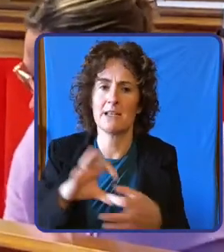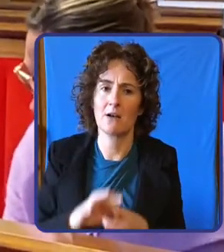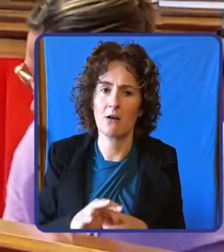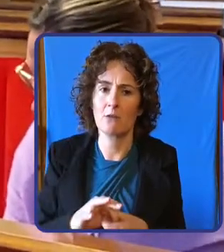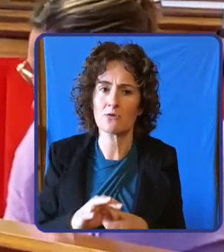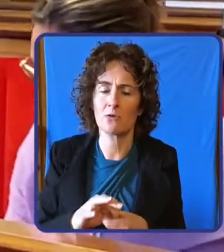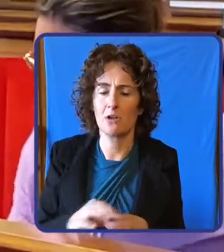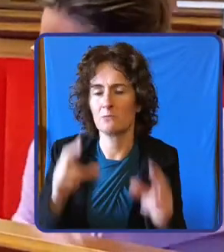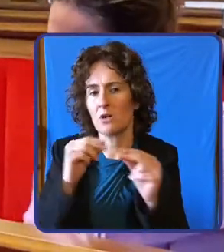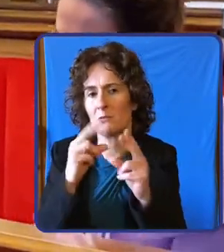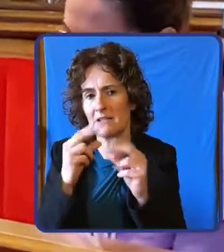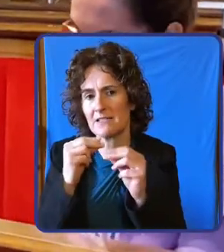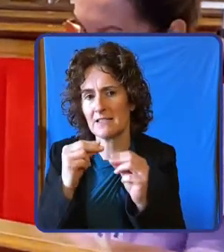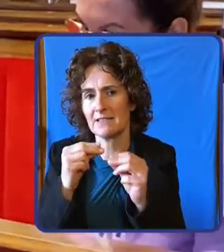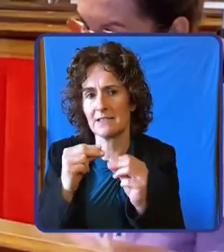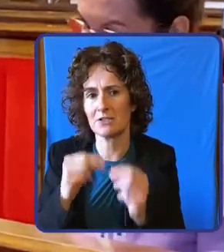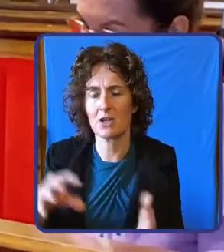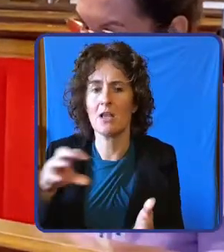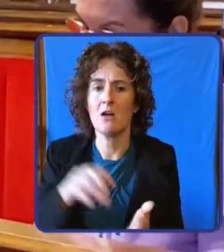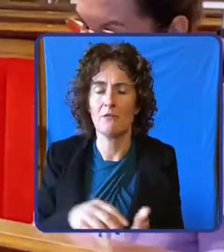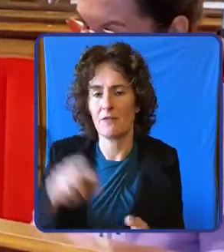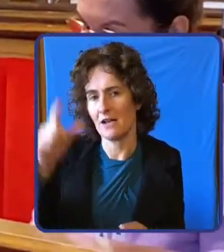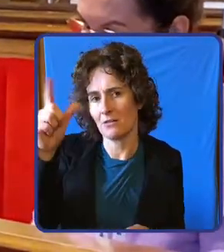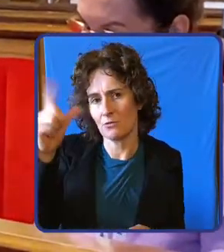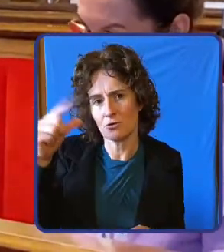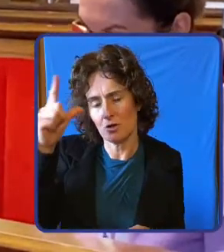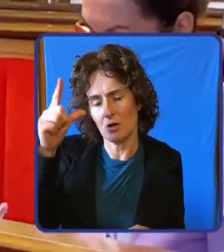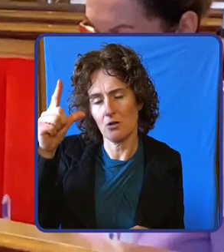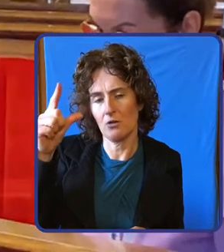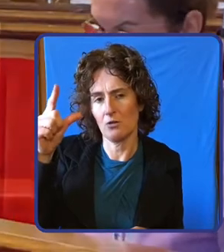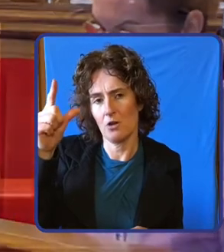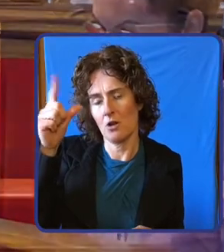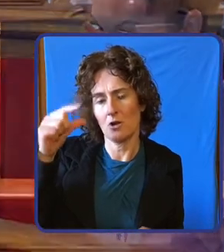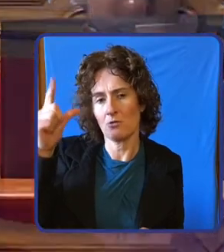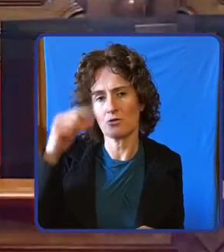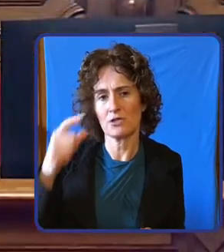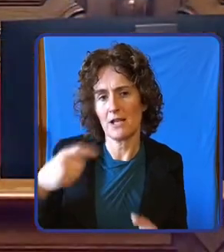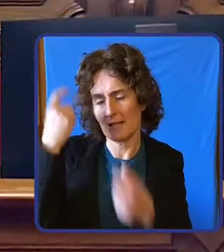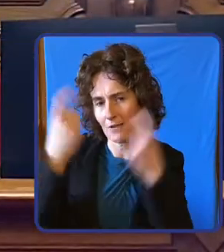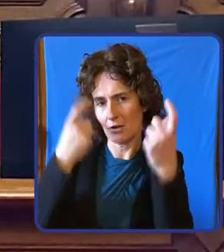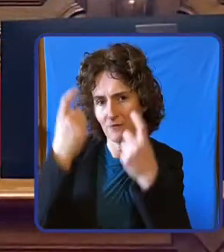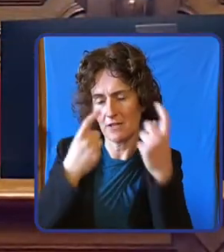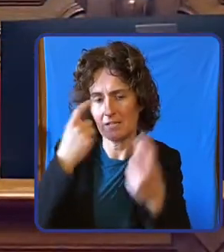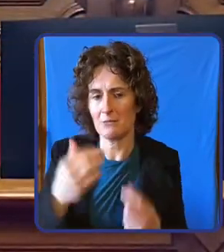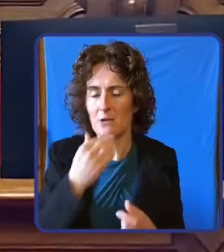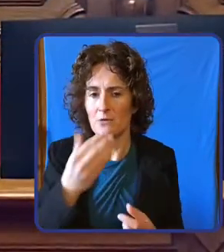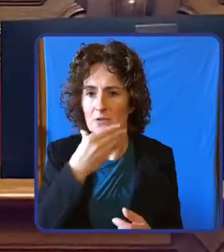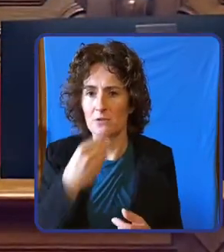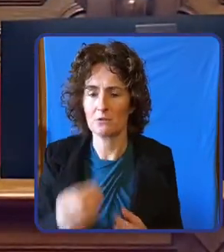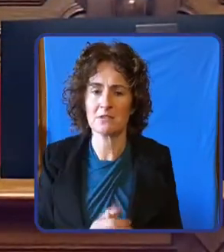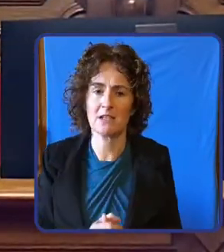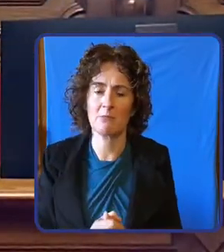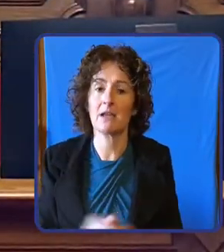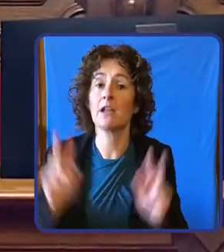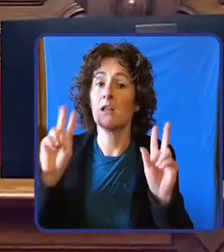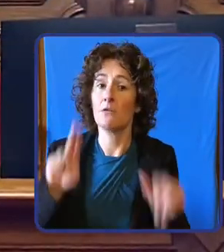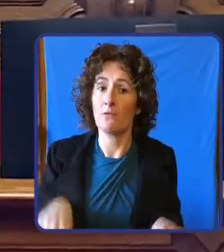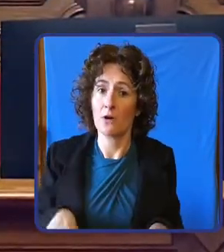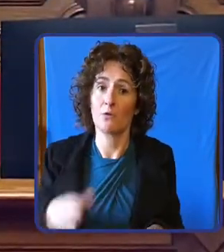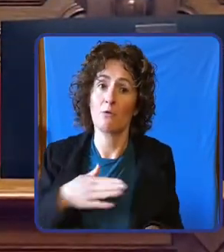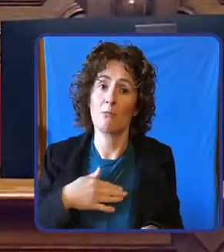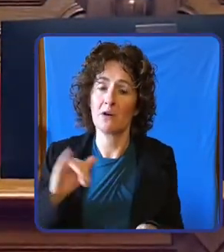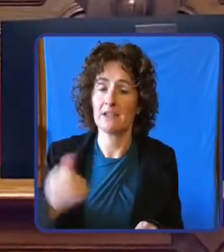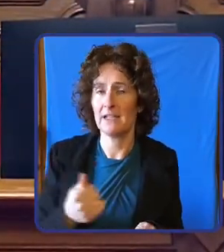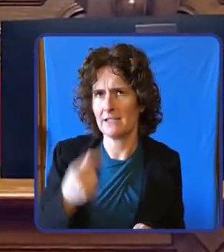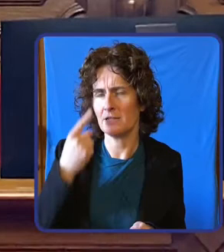hogy elég beszédes a város lakosságának a véleménye. Köszönöm. Köszönöm szépen. Valóban én is úgy gondolom, hogy jóval több,